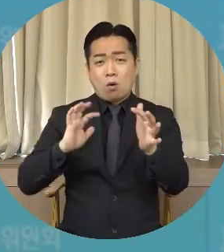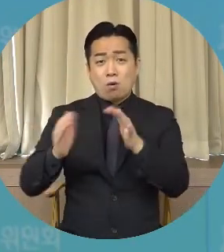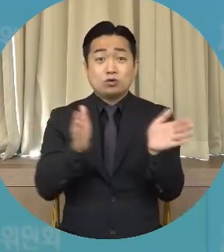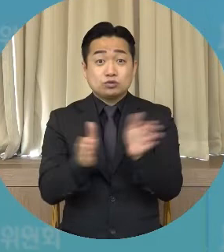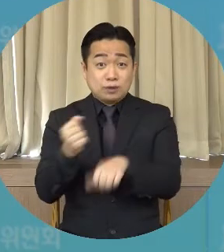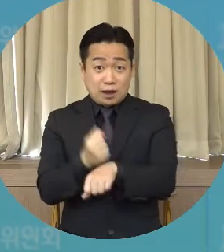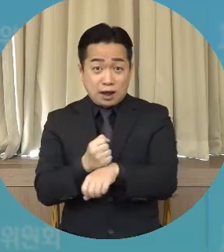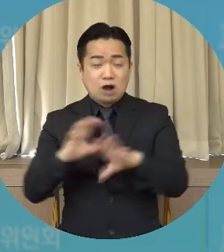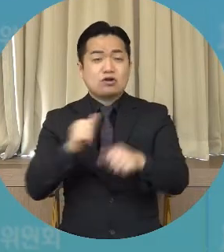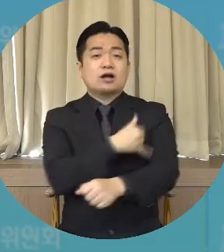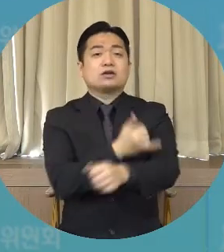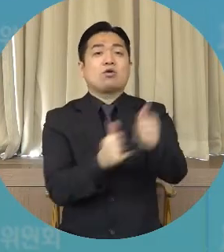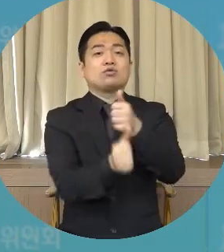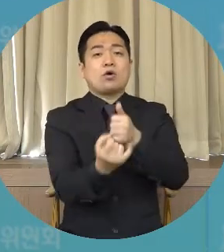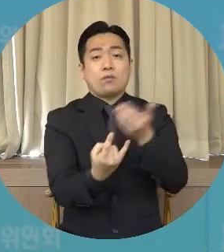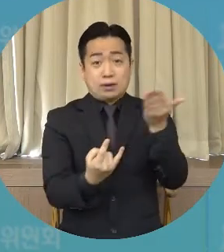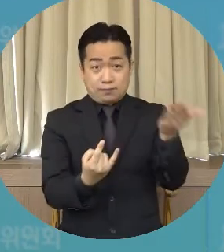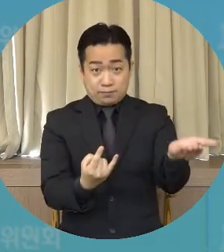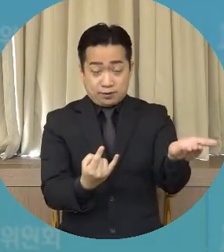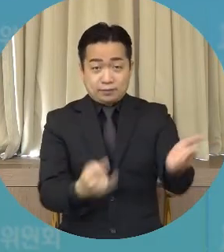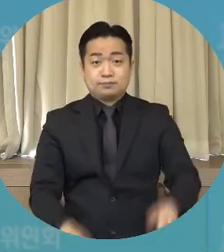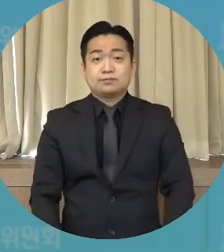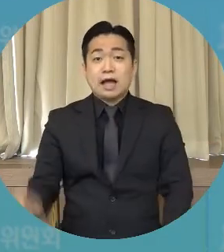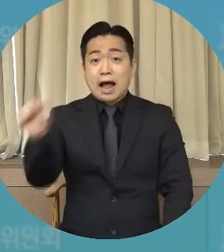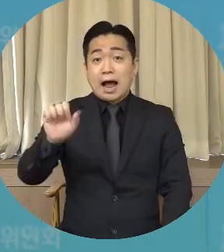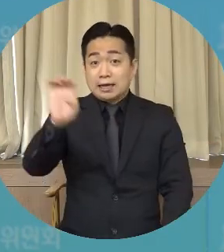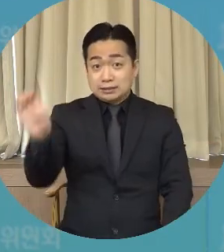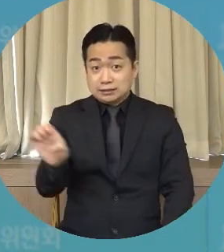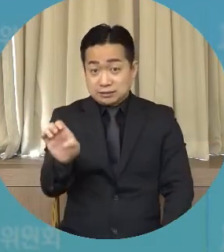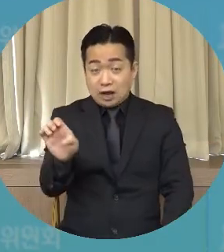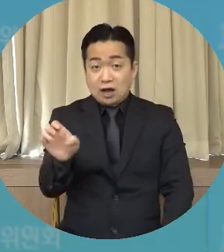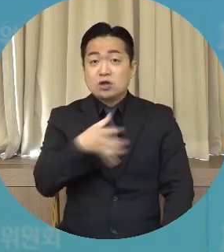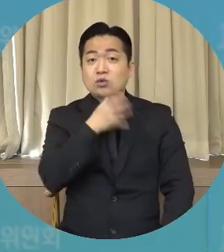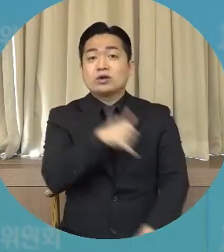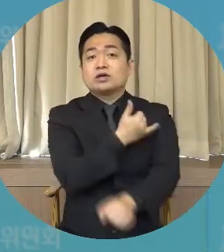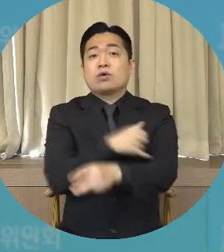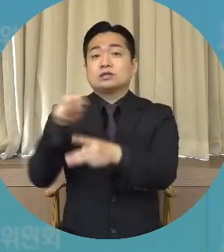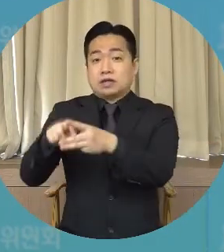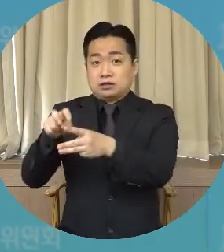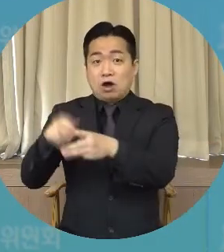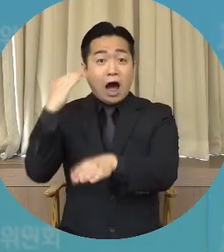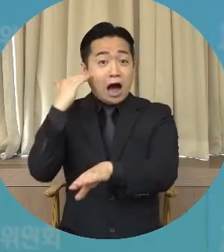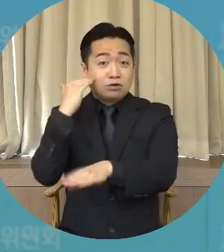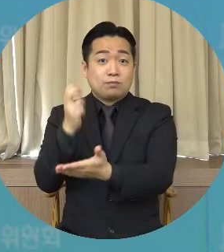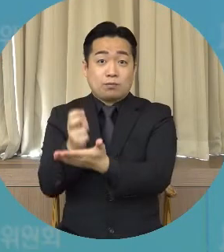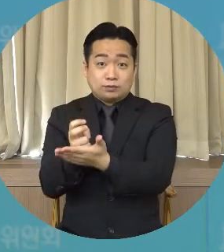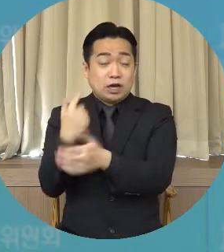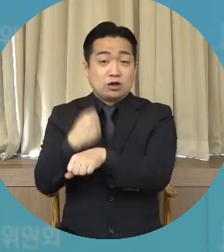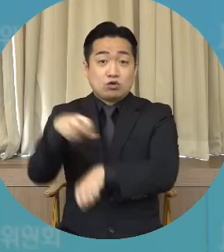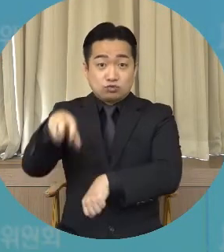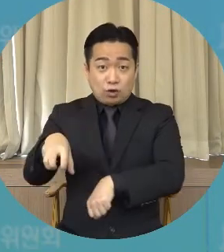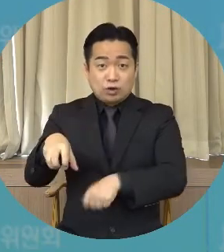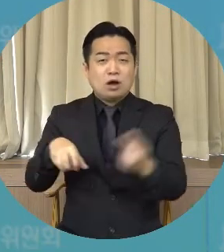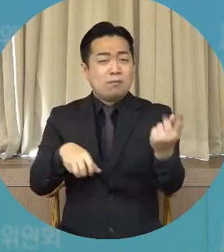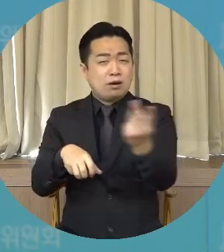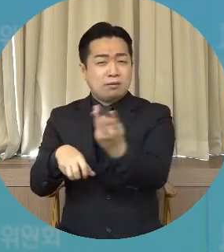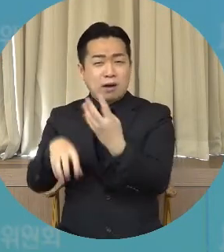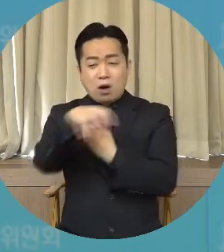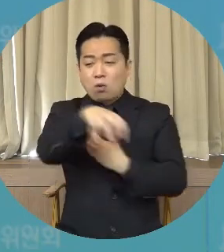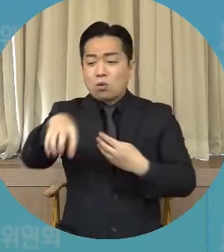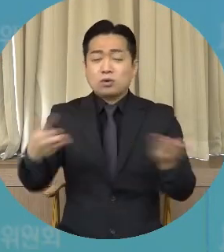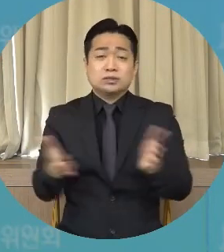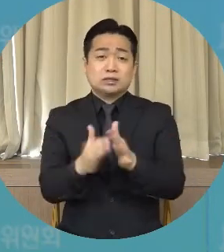주신 국가인권위원회 아셈 노인인권정책센터와 한국법제연구원 관계자 여러분의 노고에 감사를